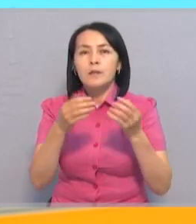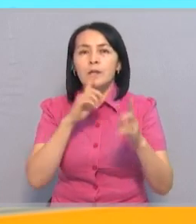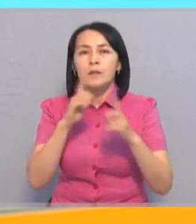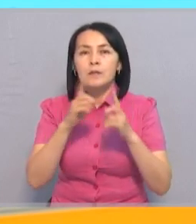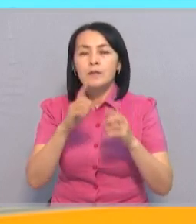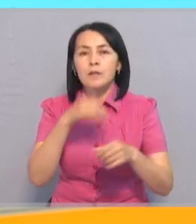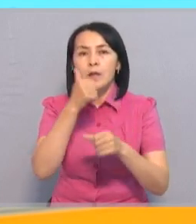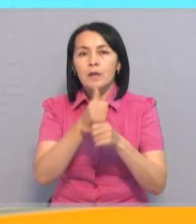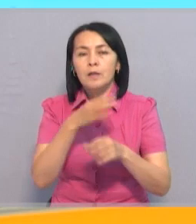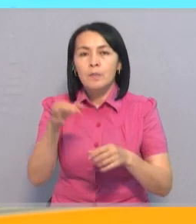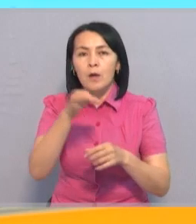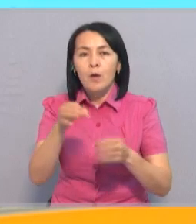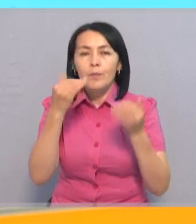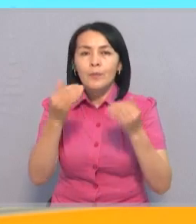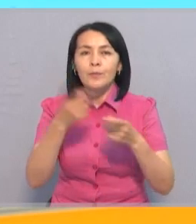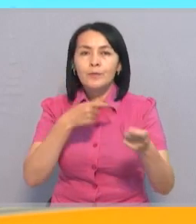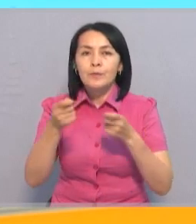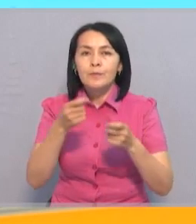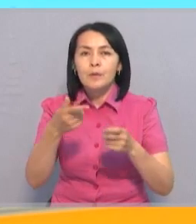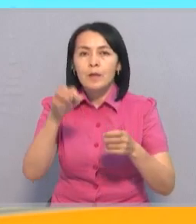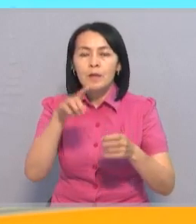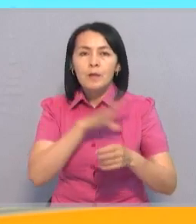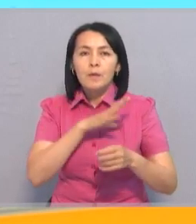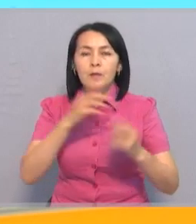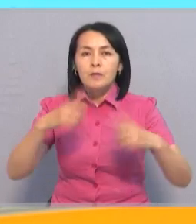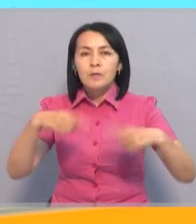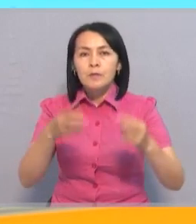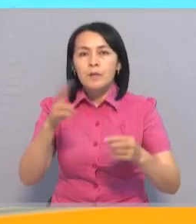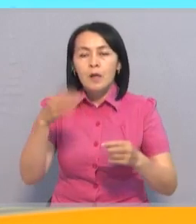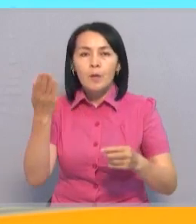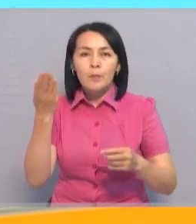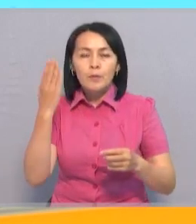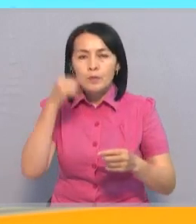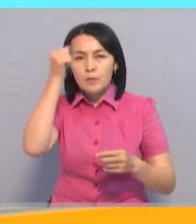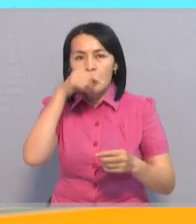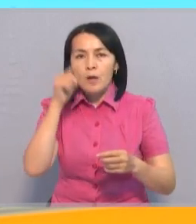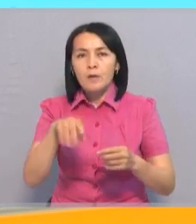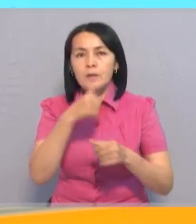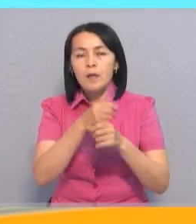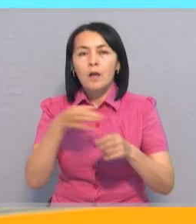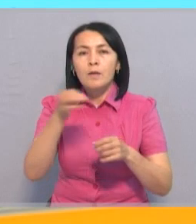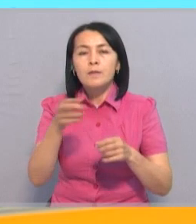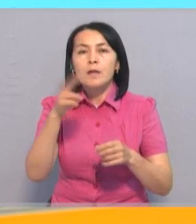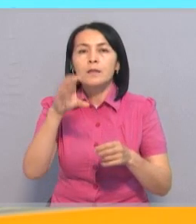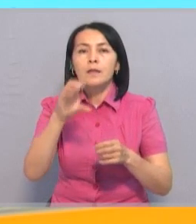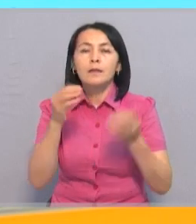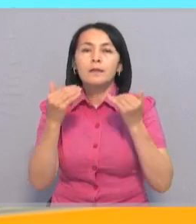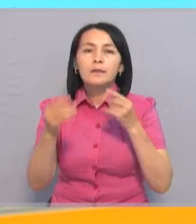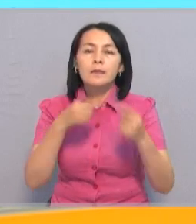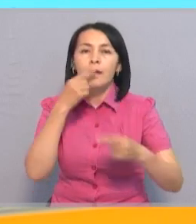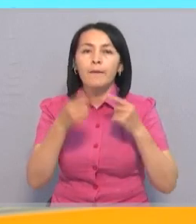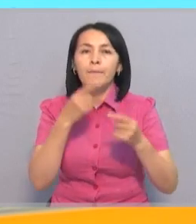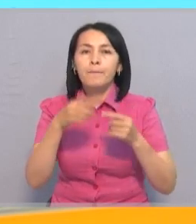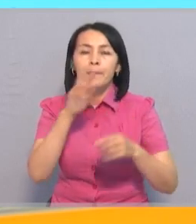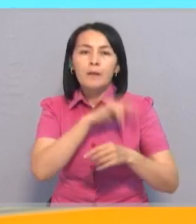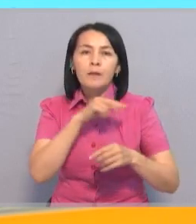заседании аппарата Акима области. Управление ветеринарии было создано в декабре прошлого года. Аким области Дархан Сатыбалды